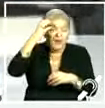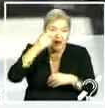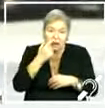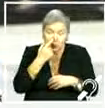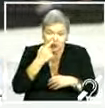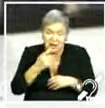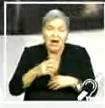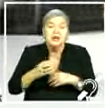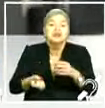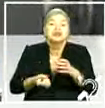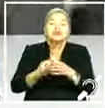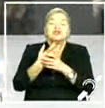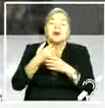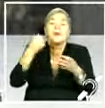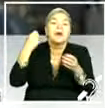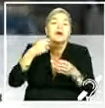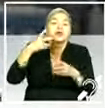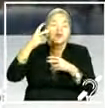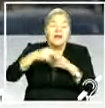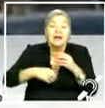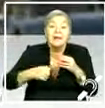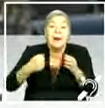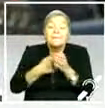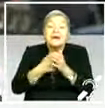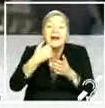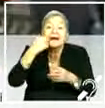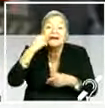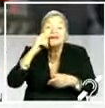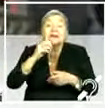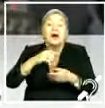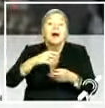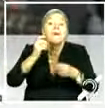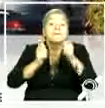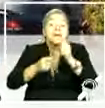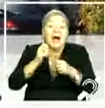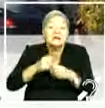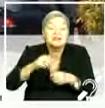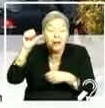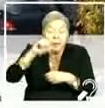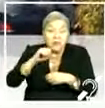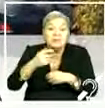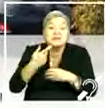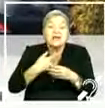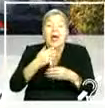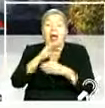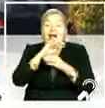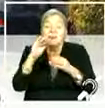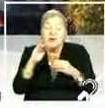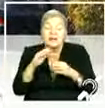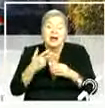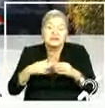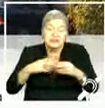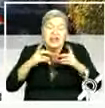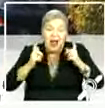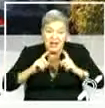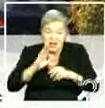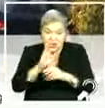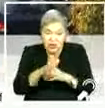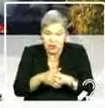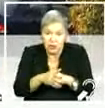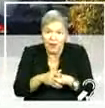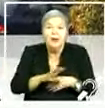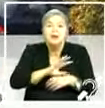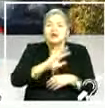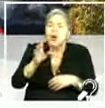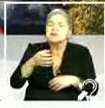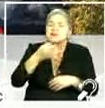va fi aplicată până când situația de pe piața de combustibil se va stabiliza. Măsura impusă de guvern este menită să calmeze